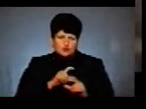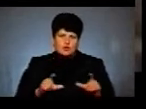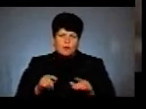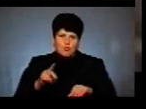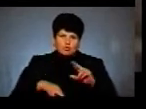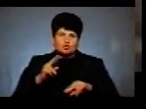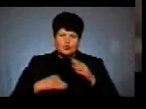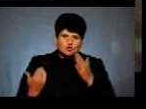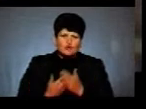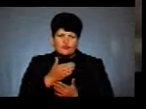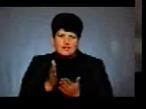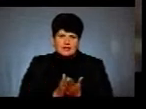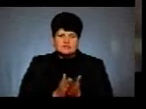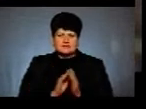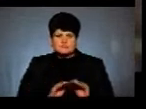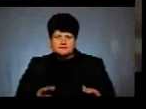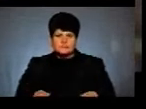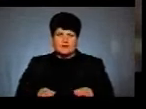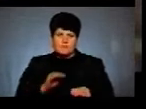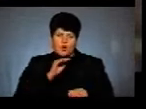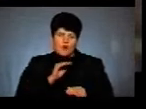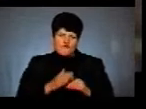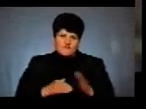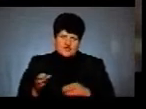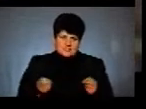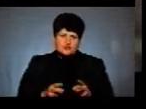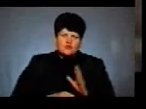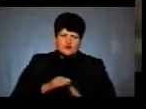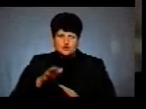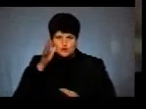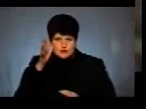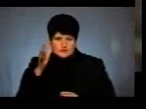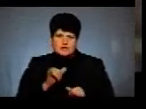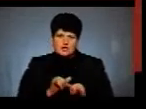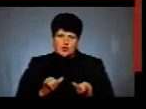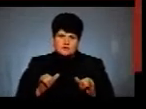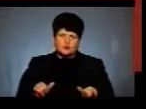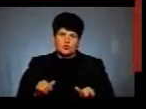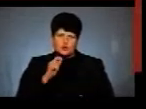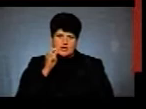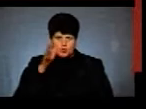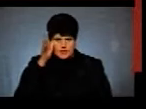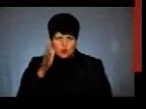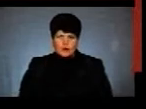нової якості дошкільної, професійної та вищої освіти України та розвитку української науки.